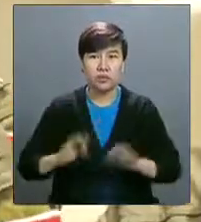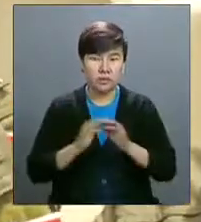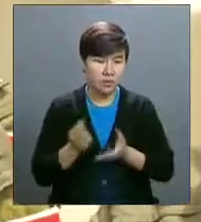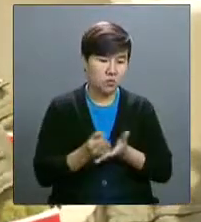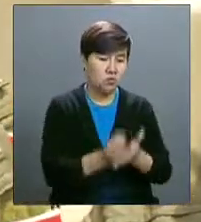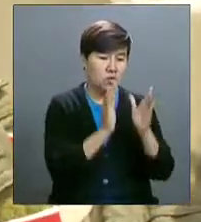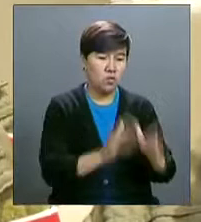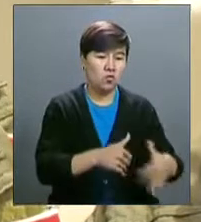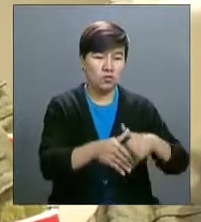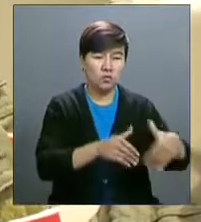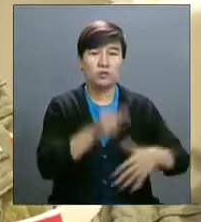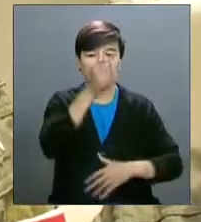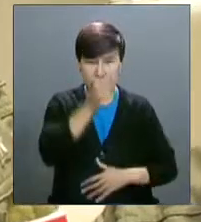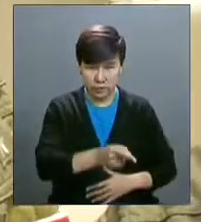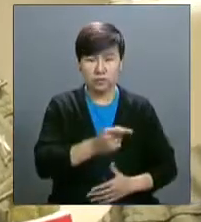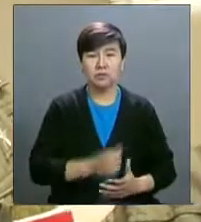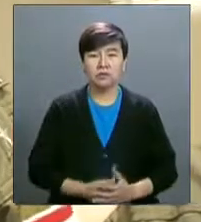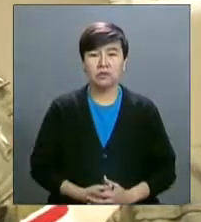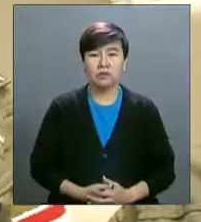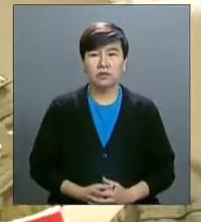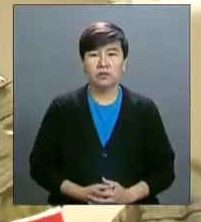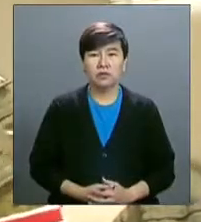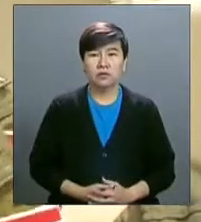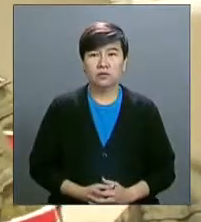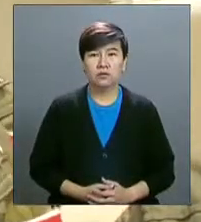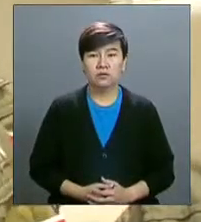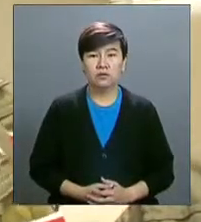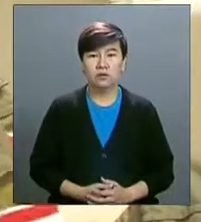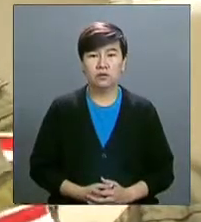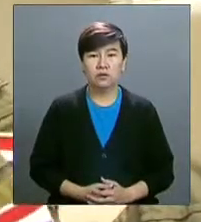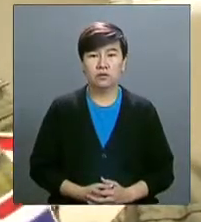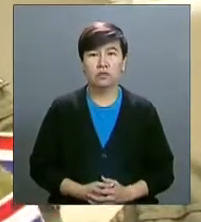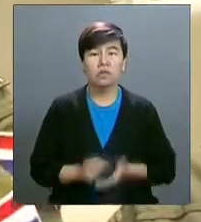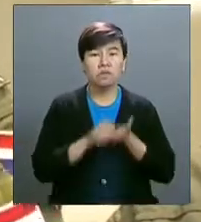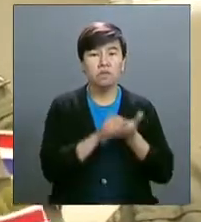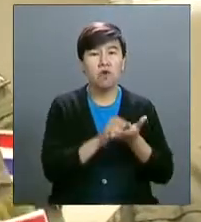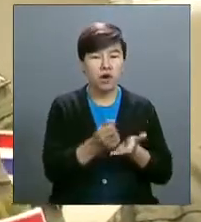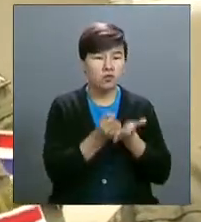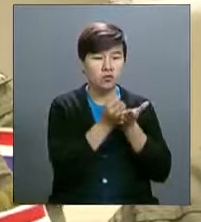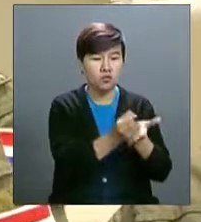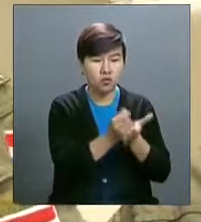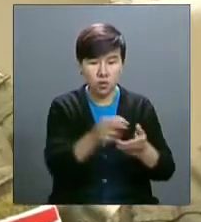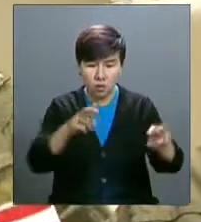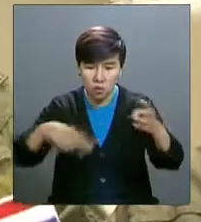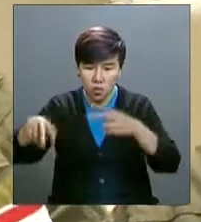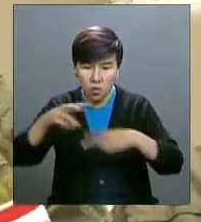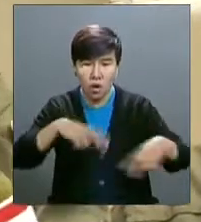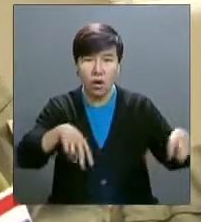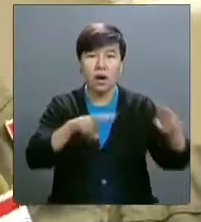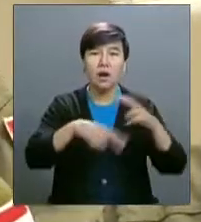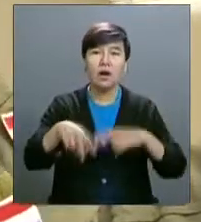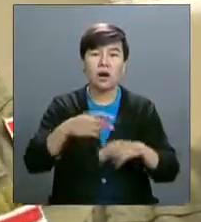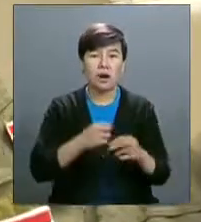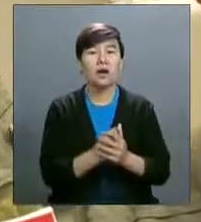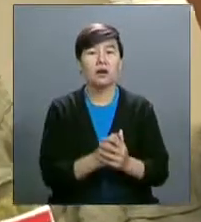ะครับเป็นการเติมเต็มภารกิจที่เกี่ยวข้องกับการช่วยเหลือการค้นหาแล้วก็การบรรเทาภัยพิบัติโด